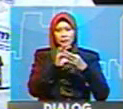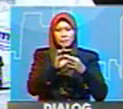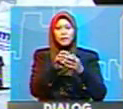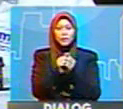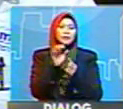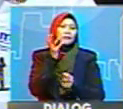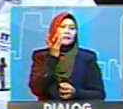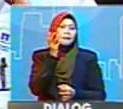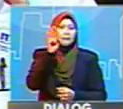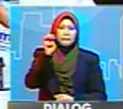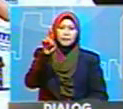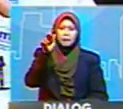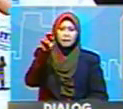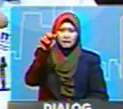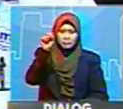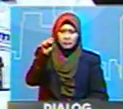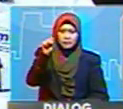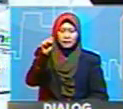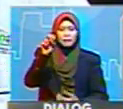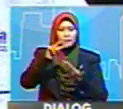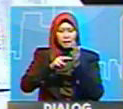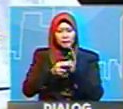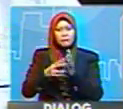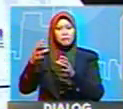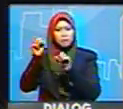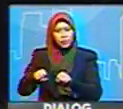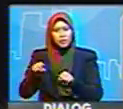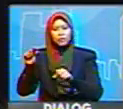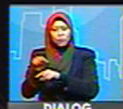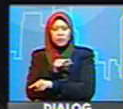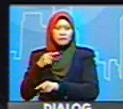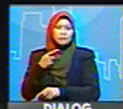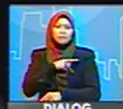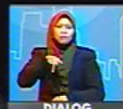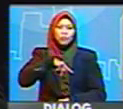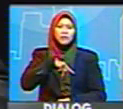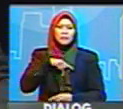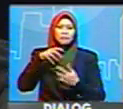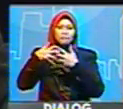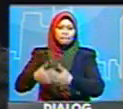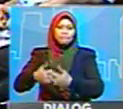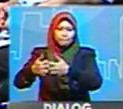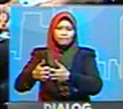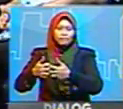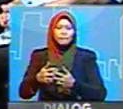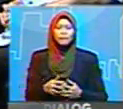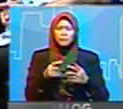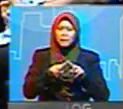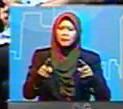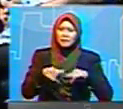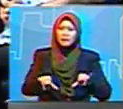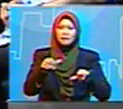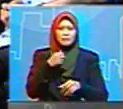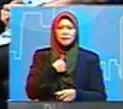sama-sama pastikan supaya jentera-jentera ni dapat dikuasai sepenuhnya oleh kita tapi Datuk Seri saya masih tak faham